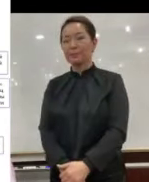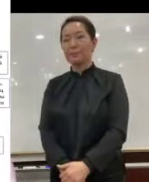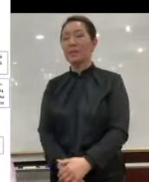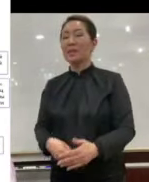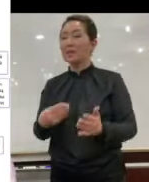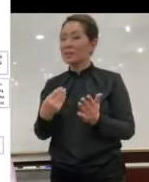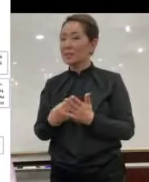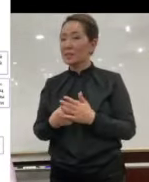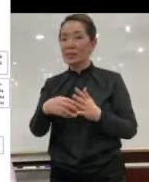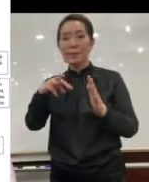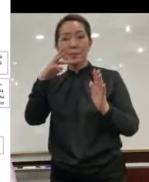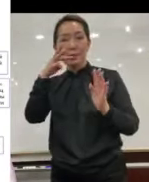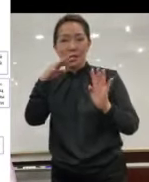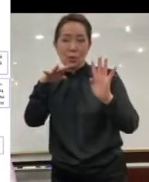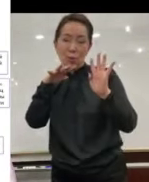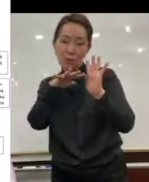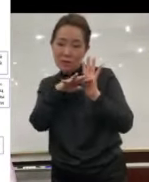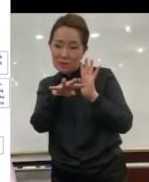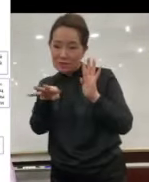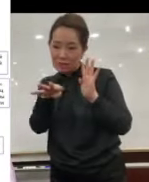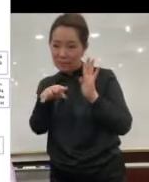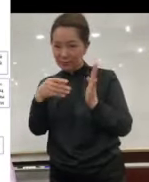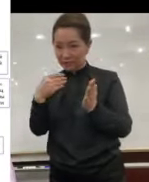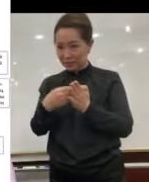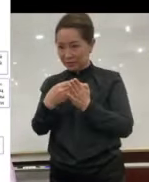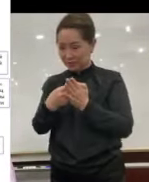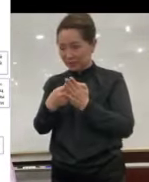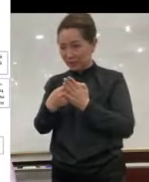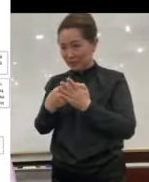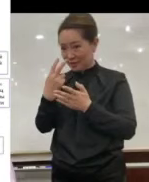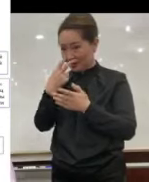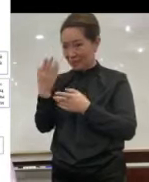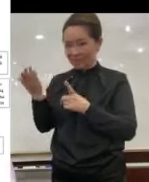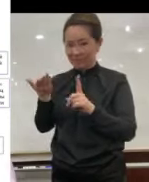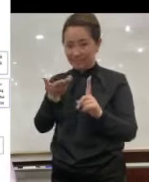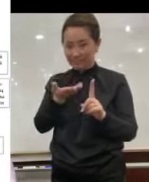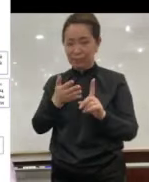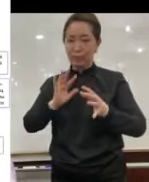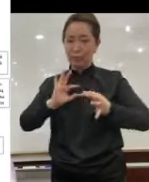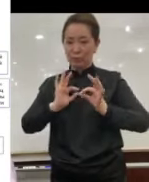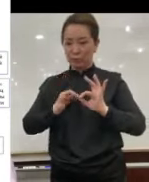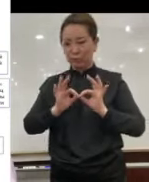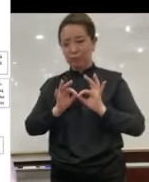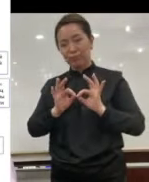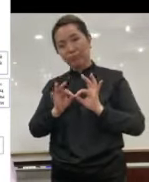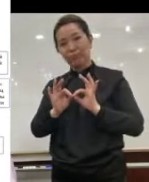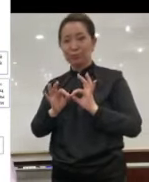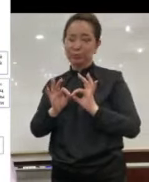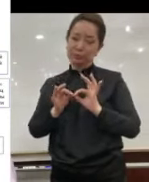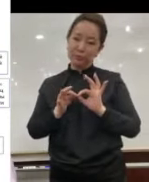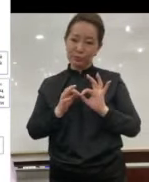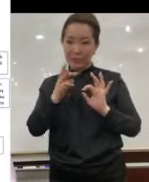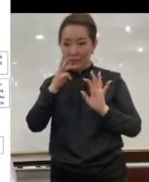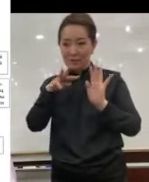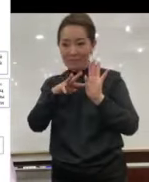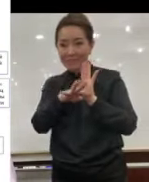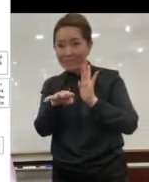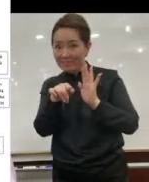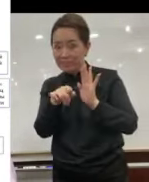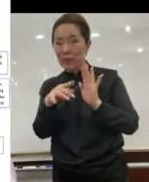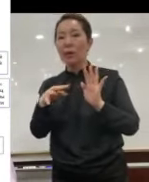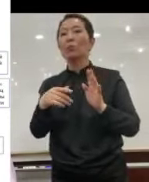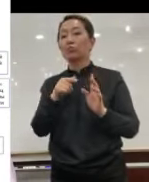За мэдээллийн хүртээмжийн нэг одоо төлөөлөл болгож жишээ та бүхэн дуртах юм бол одоо хажууд маань төхөний хэлмэрч маань зөксөж